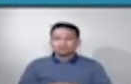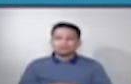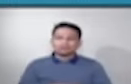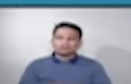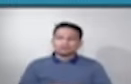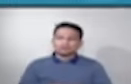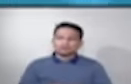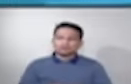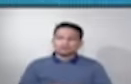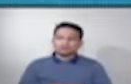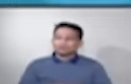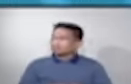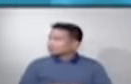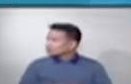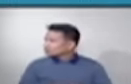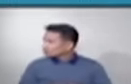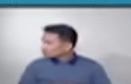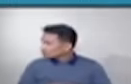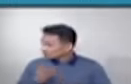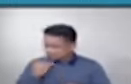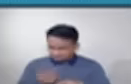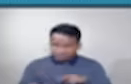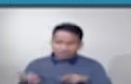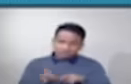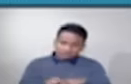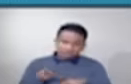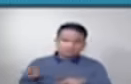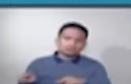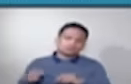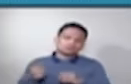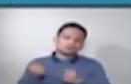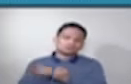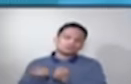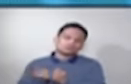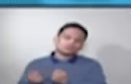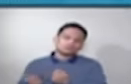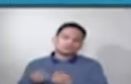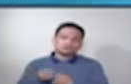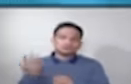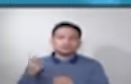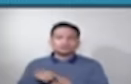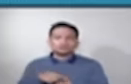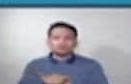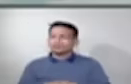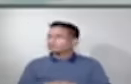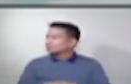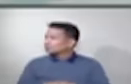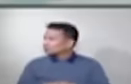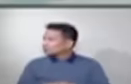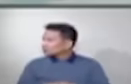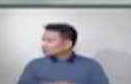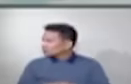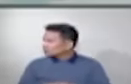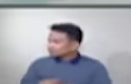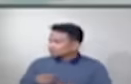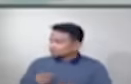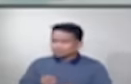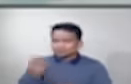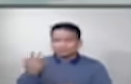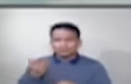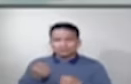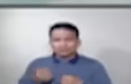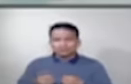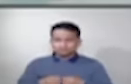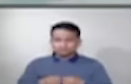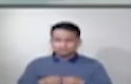gusto ko lang po talaga is dagdagan niya talaga yung sustento niya para sa mga anak namin. Ilan po yung mga anak niyo, ma'am? Tatlo po. Ilan po yung binibigay niyang sustento